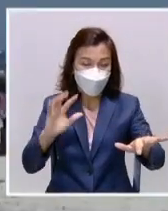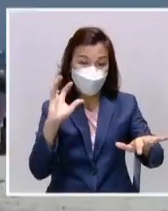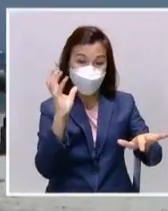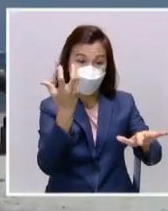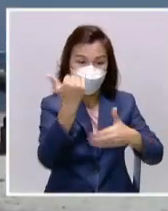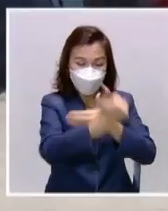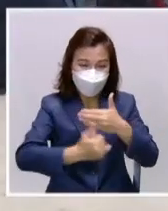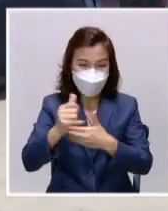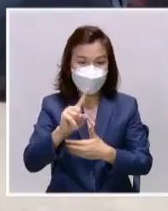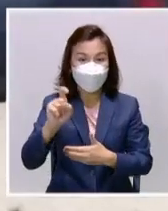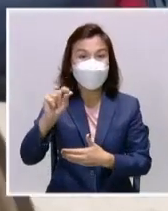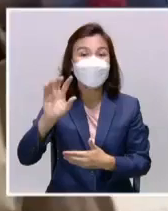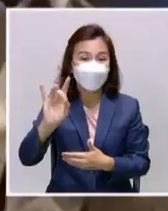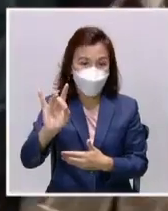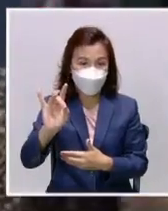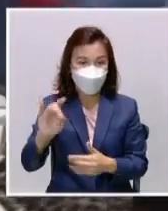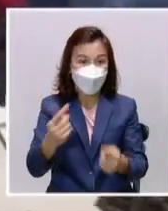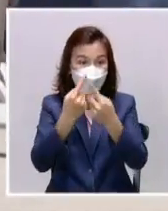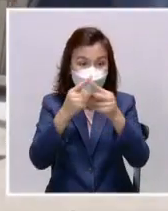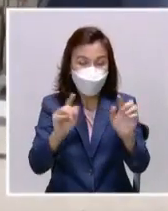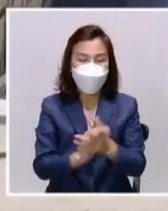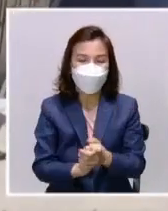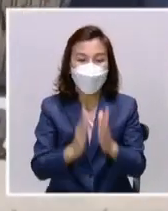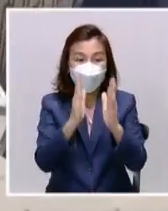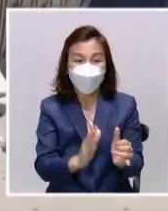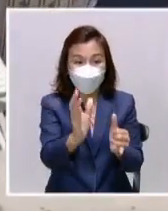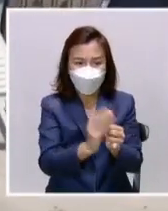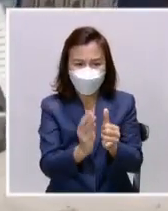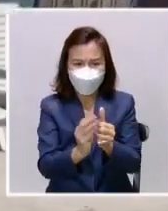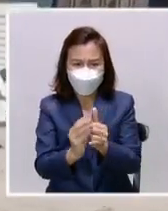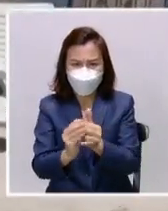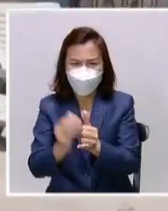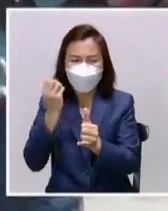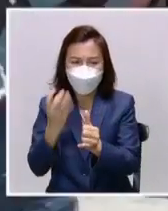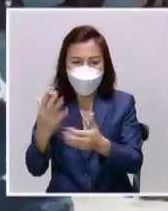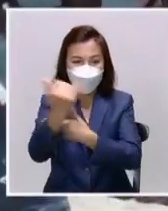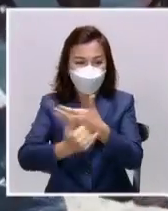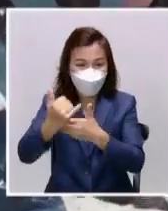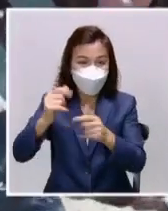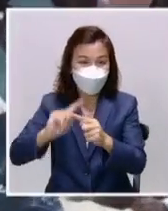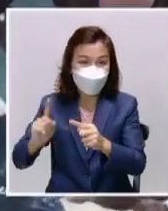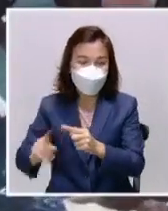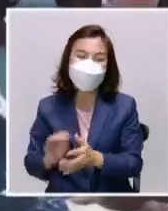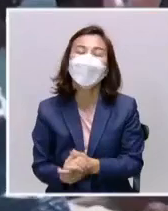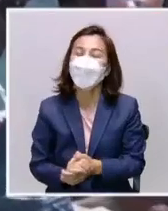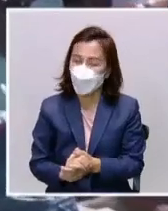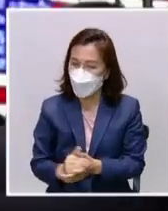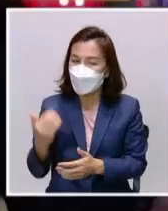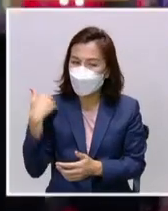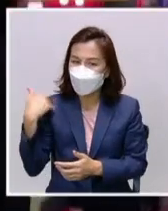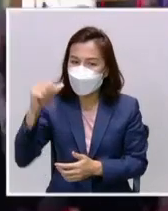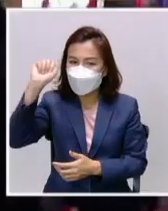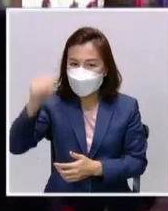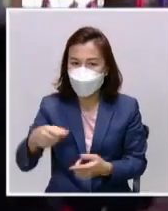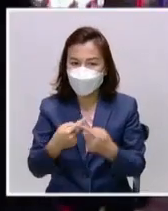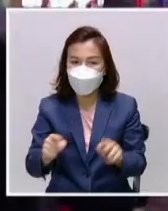อย่างน้อย 128ประเทศแต่แม้จำนวนผู้ติดเชื้อจะพุ่งสูงต่อเนื่องหลายประเทศก็ทำสถิติสูงสุดแต่อัตรา